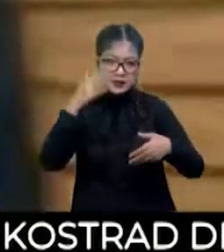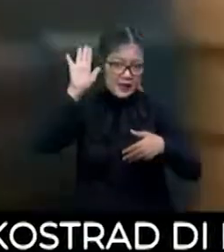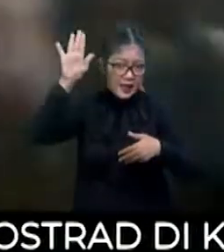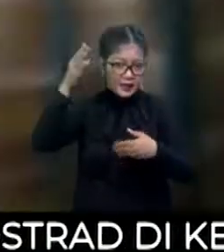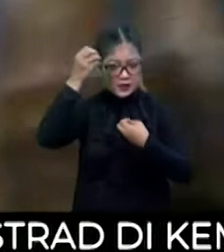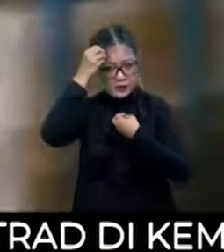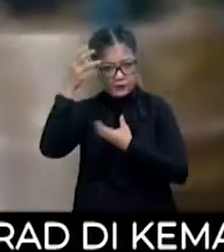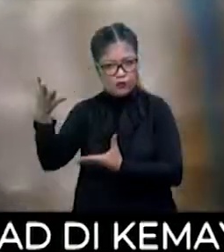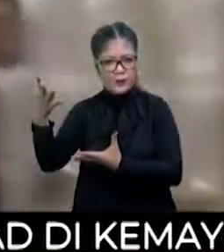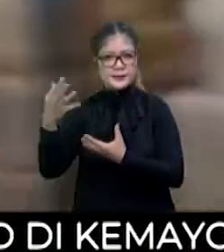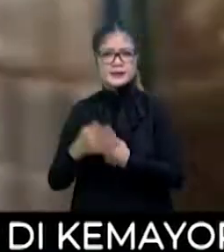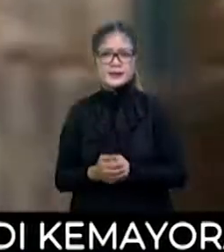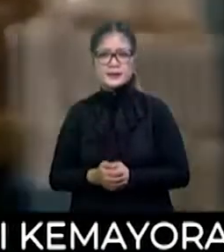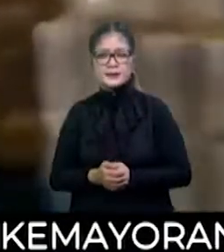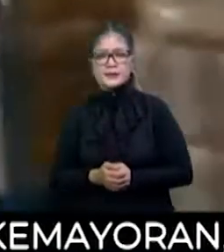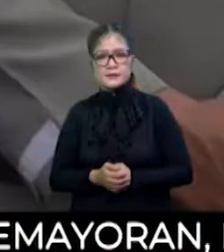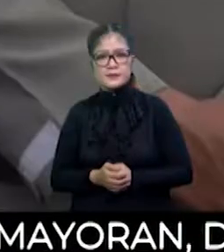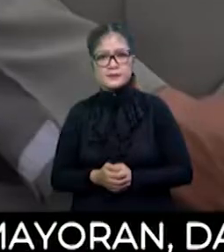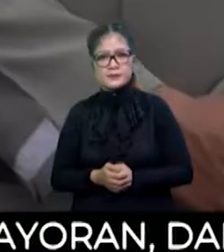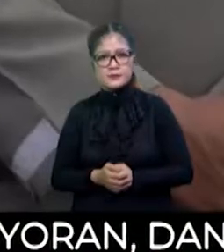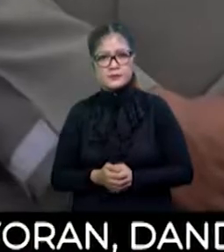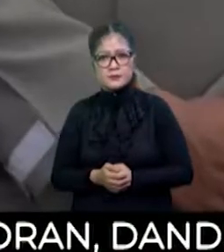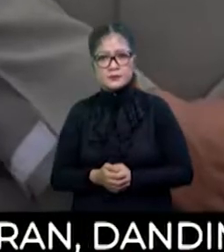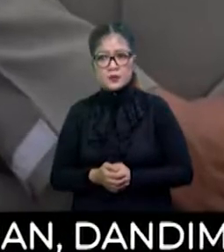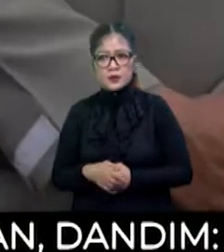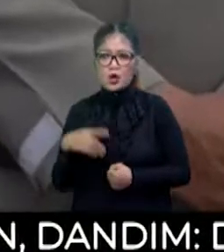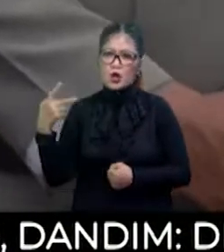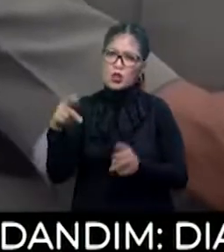tolong jangan membuat gaduh, tapi bukan berarti kita